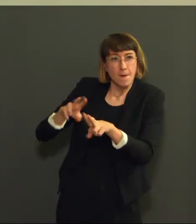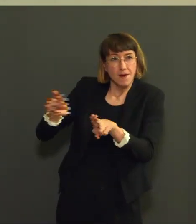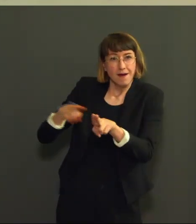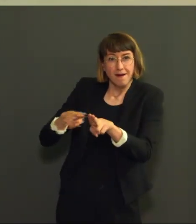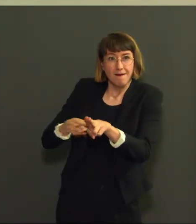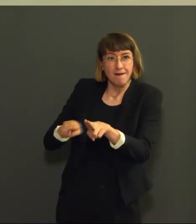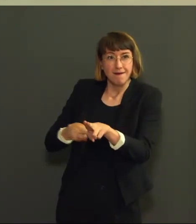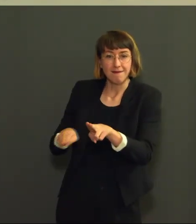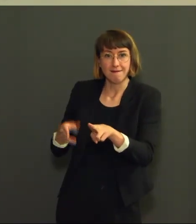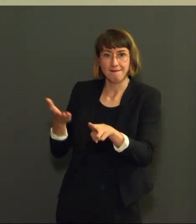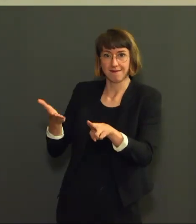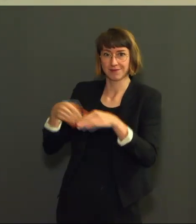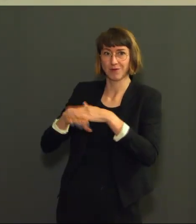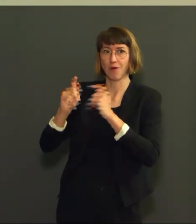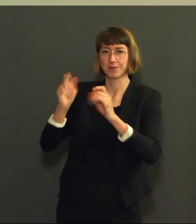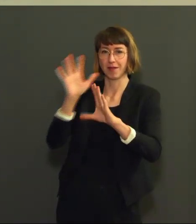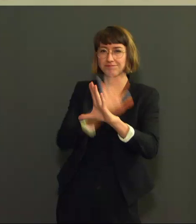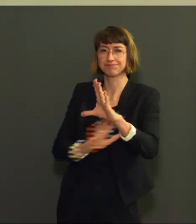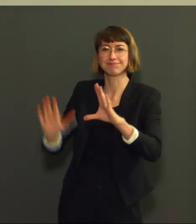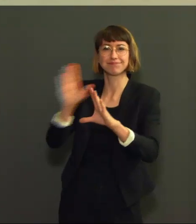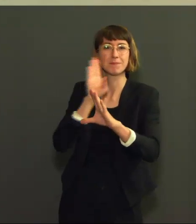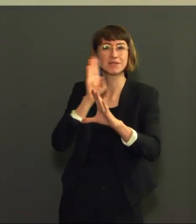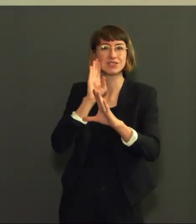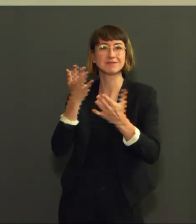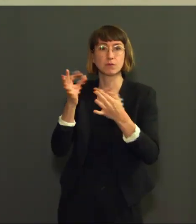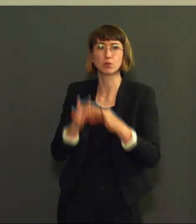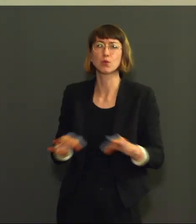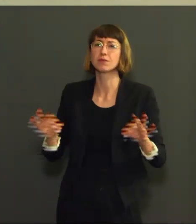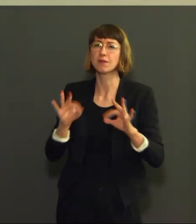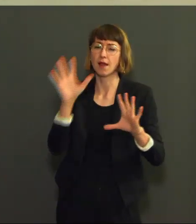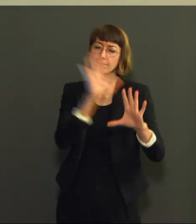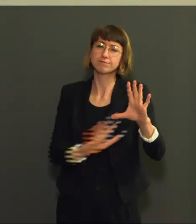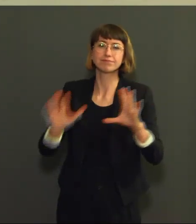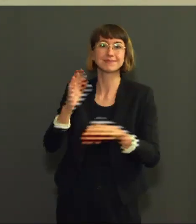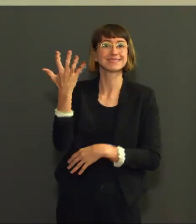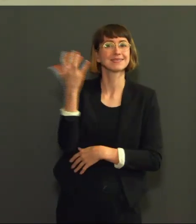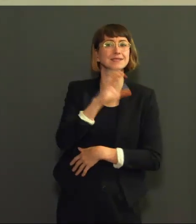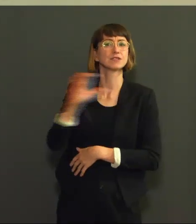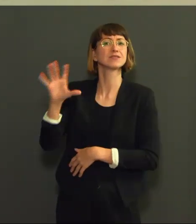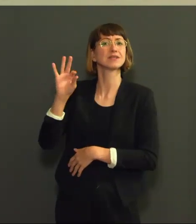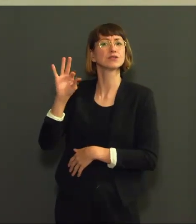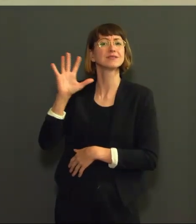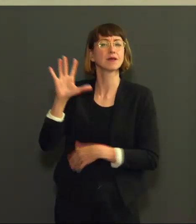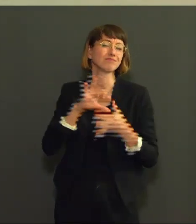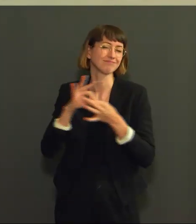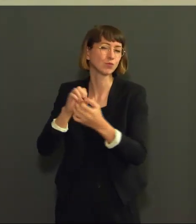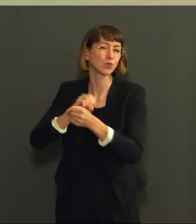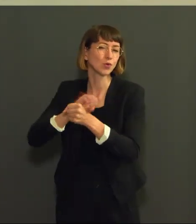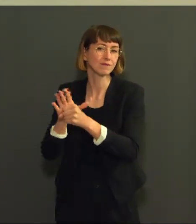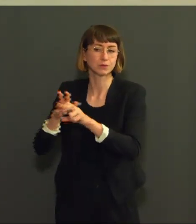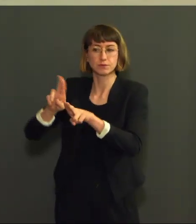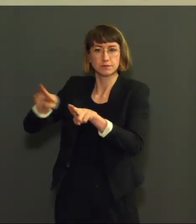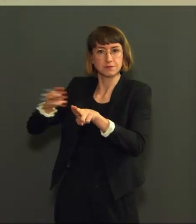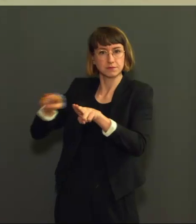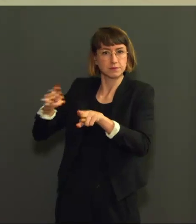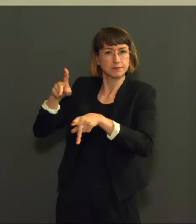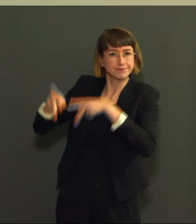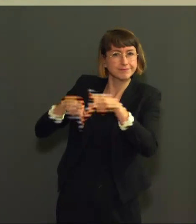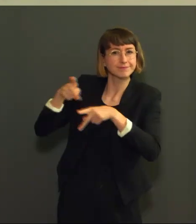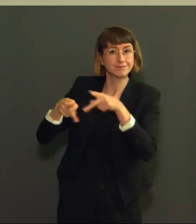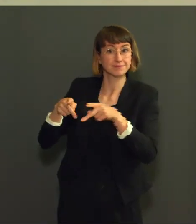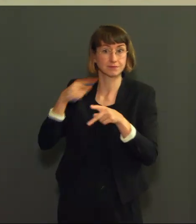patients Covid. Nous avons pour l'instant 555 patients Covid qui sont hospitalisés, soit 32% de